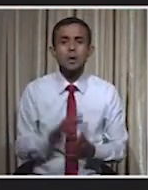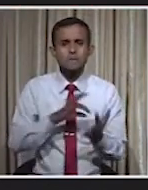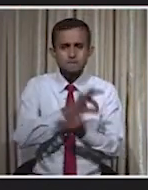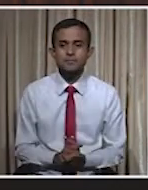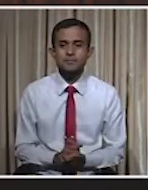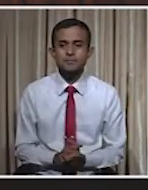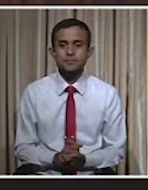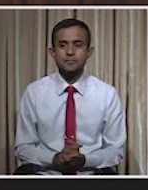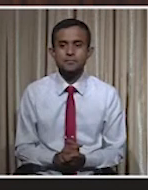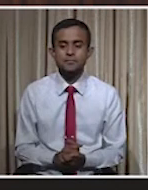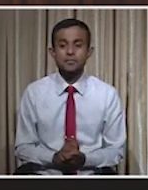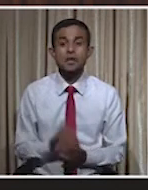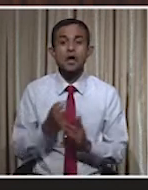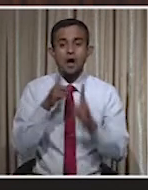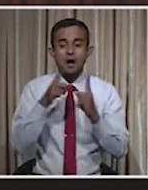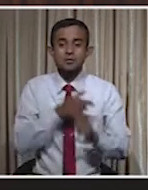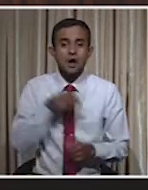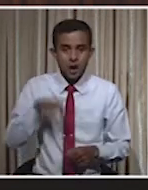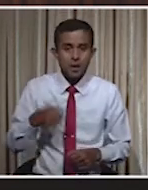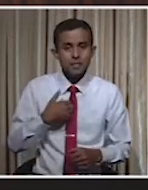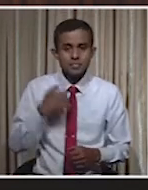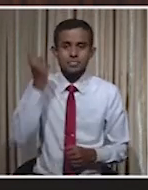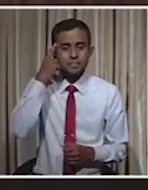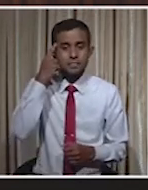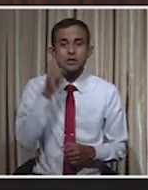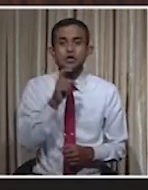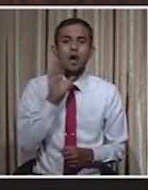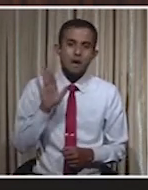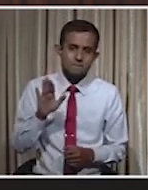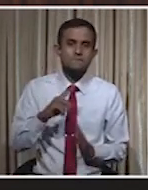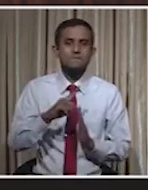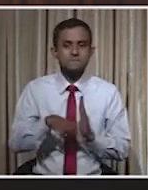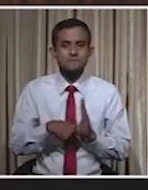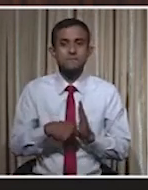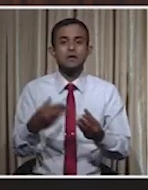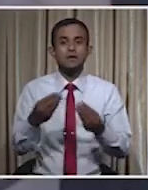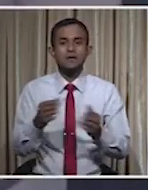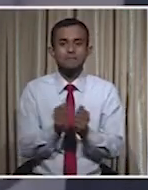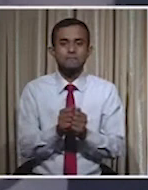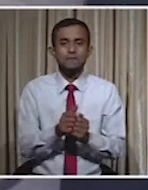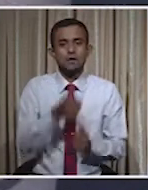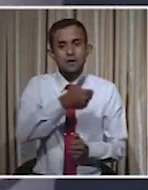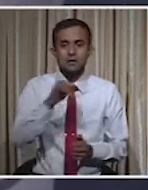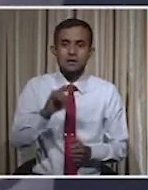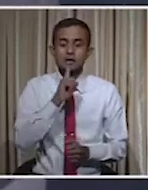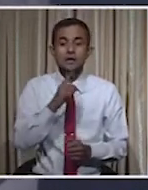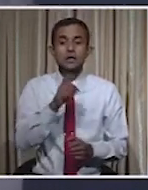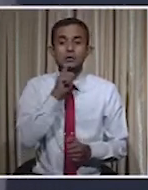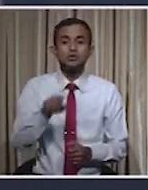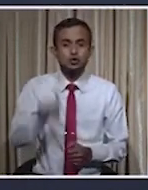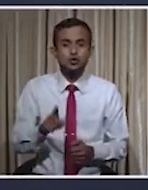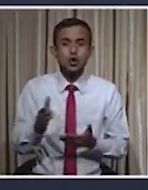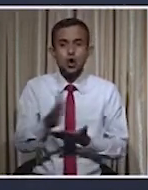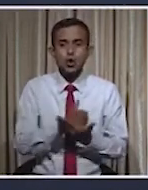නැද්ද මේ රටේ අතනායකතුමනේ දැන් අපි දන්නවා අධිකරණයක් තියෙනවා රටේ ගන්න ක්‍රියාමාර්ග වැරදිද නැද්ද කියලා ඒතොර අධිකරණ තීන්දුව වලින් සියල්ල